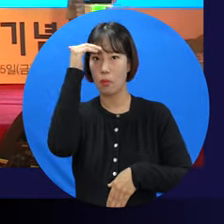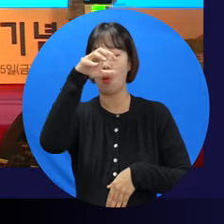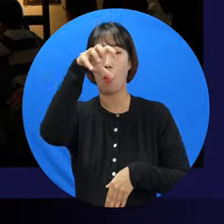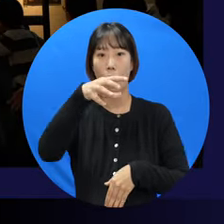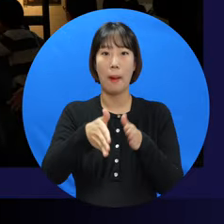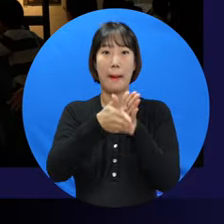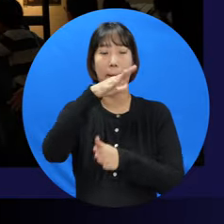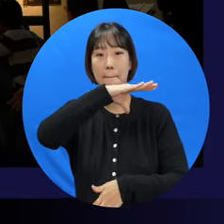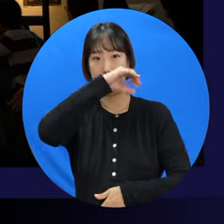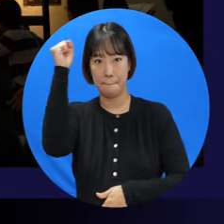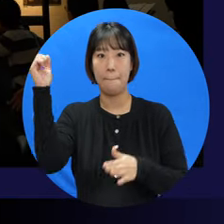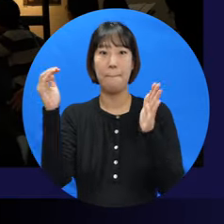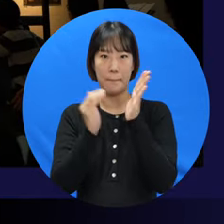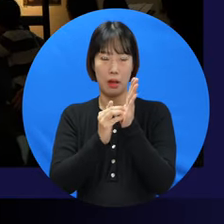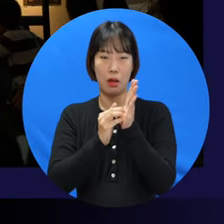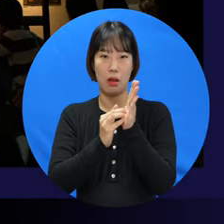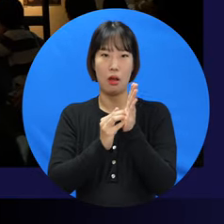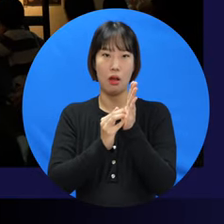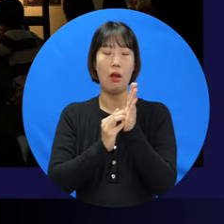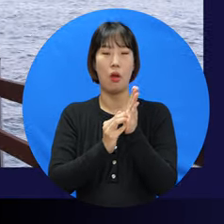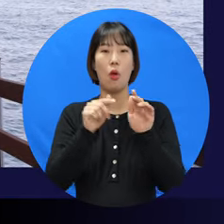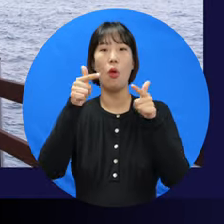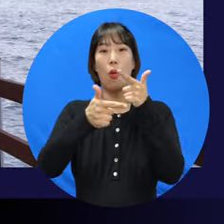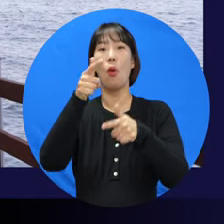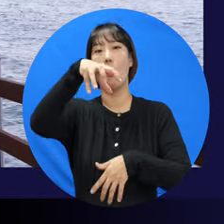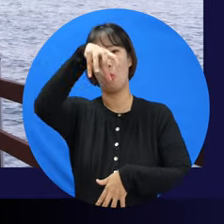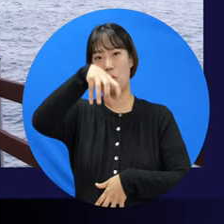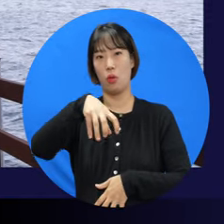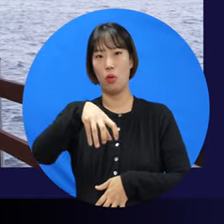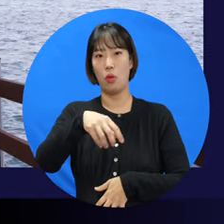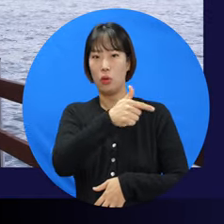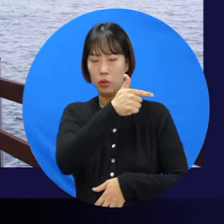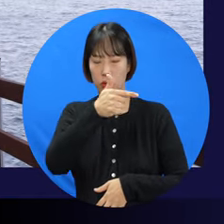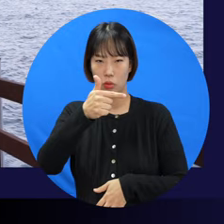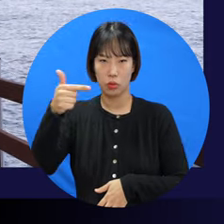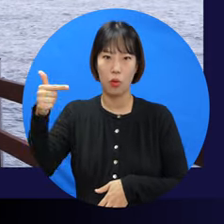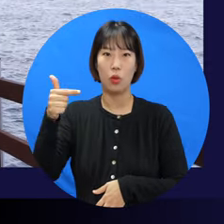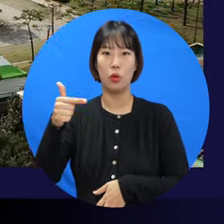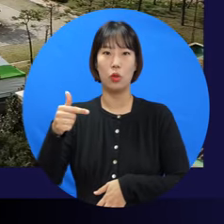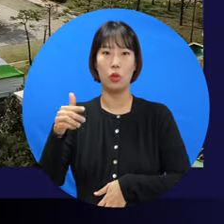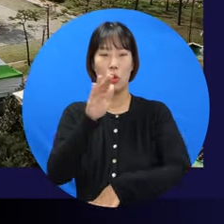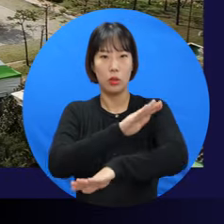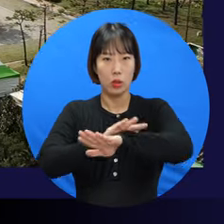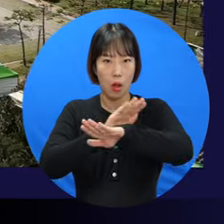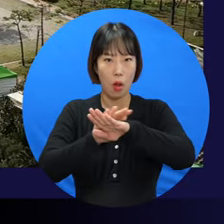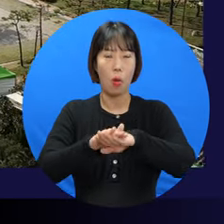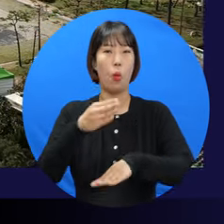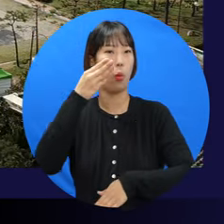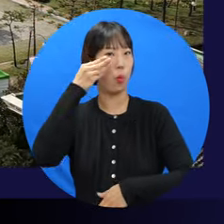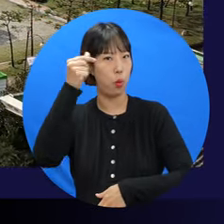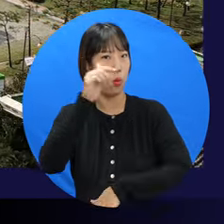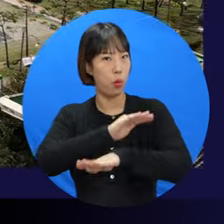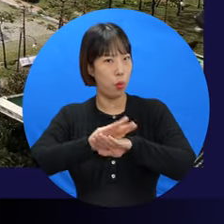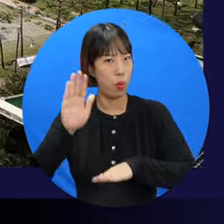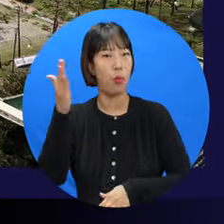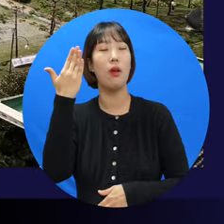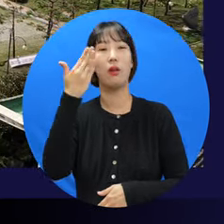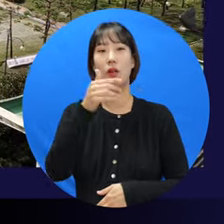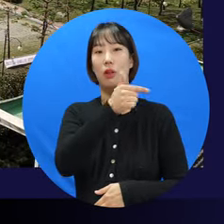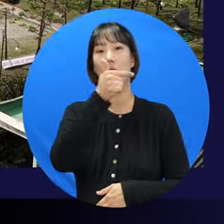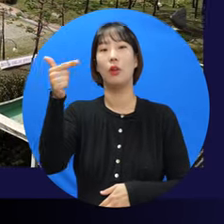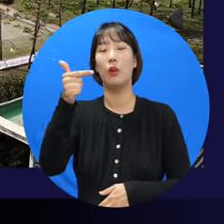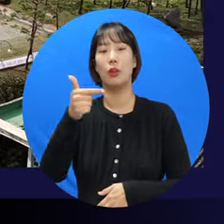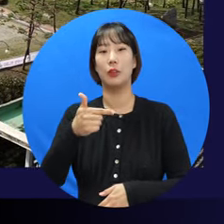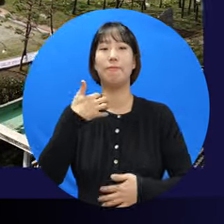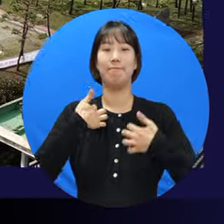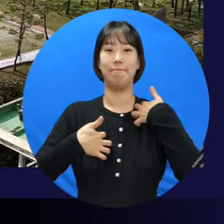올해 문화도시 10시까지 맺게 된 우리 모포 는 명실상부한 대한민국 최고의 문화 관광도시로